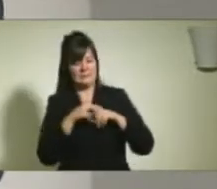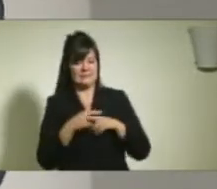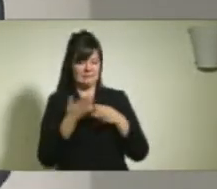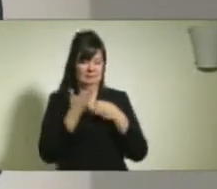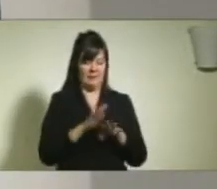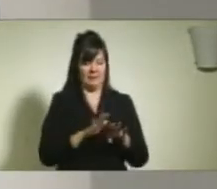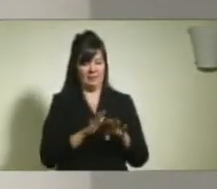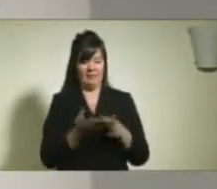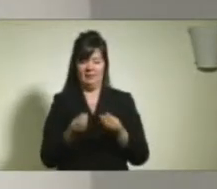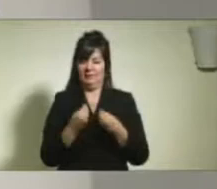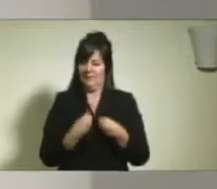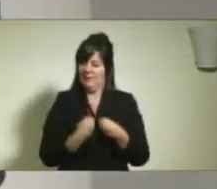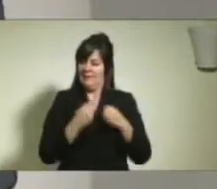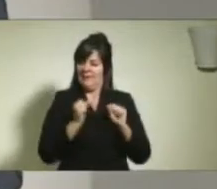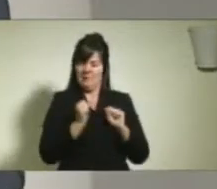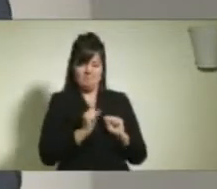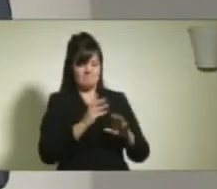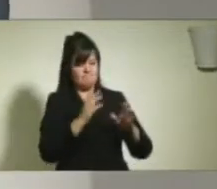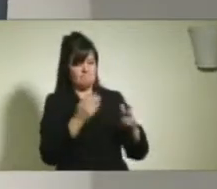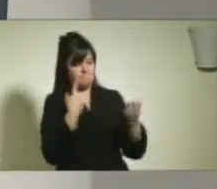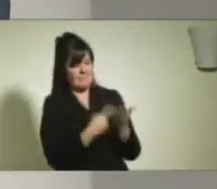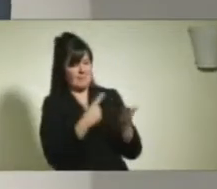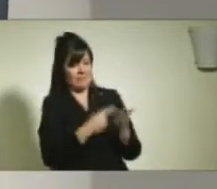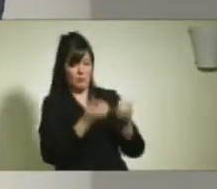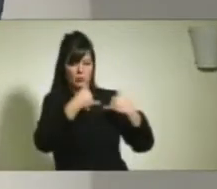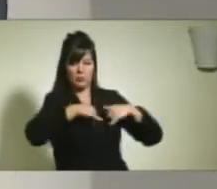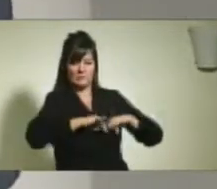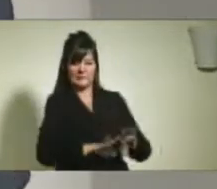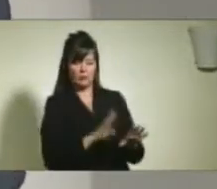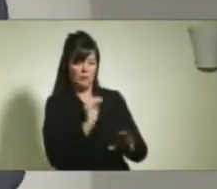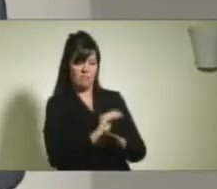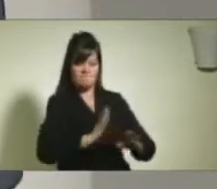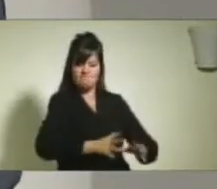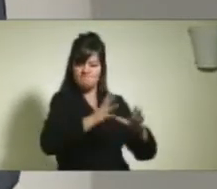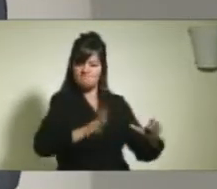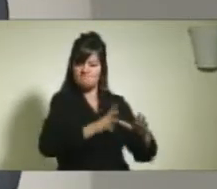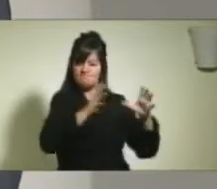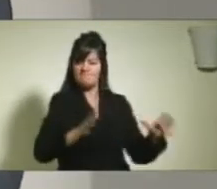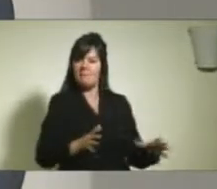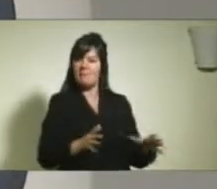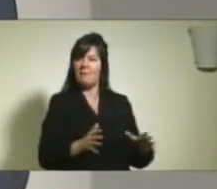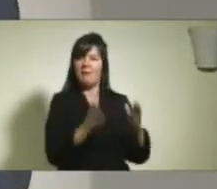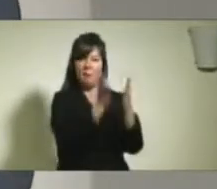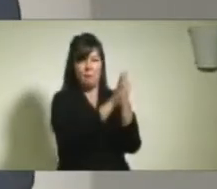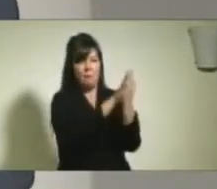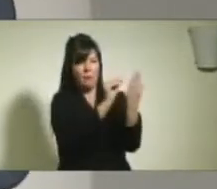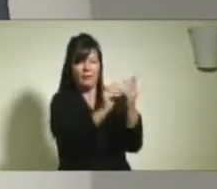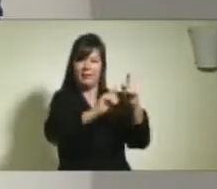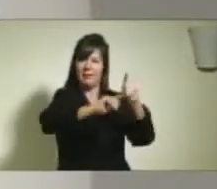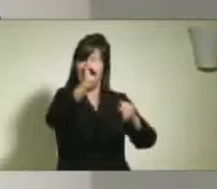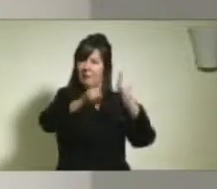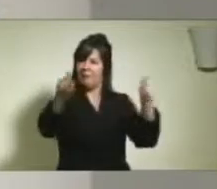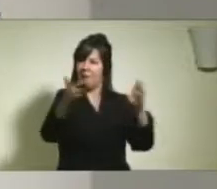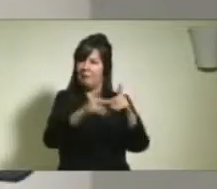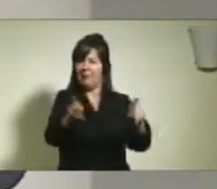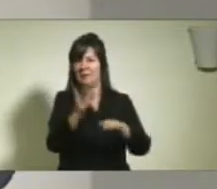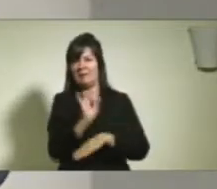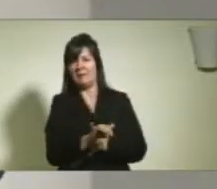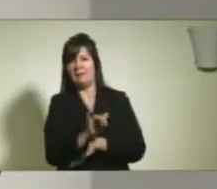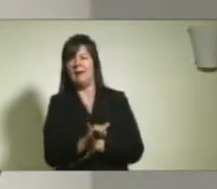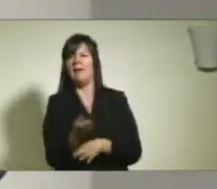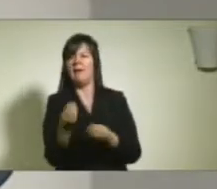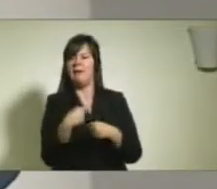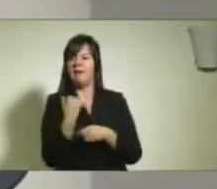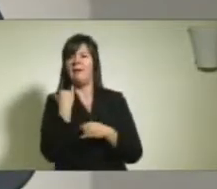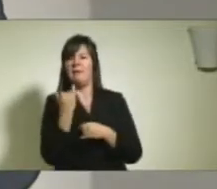le débat. La diversité des modèles est un élément extrêmement important. Et d'ailleurs, toutes les